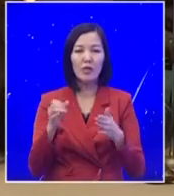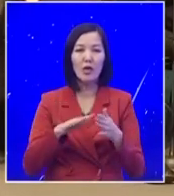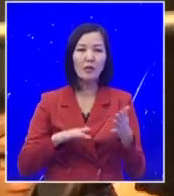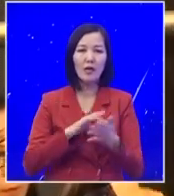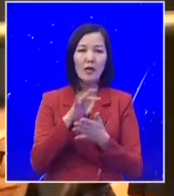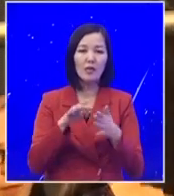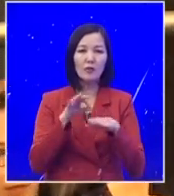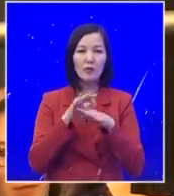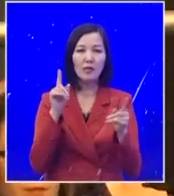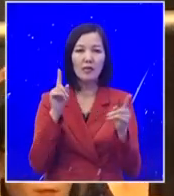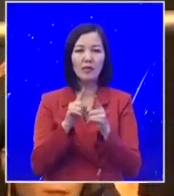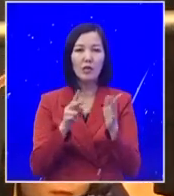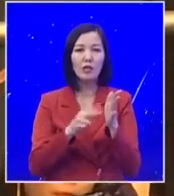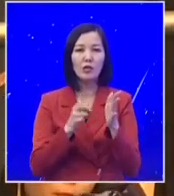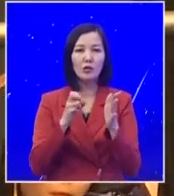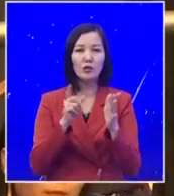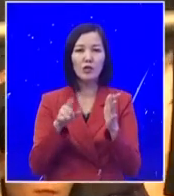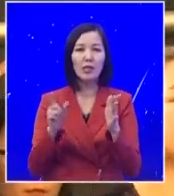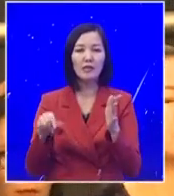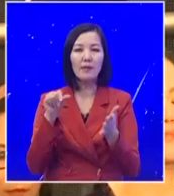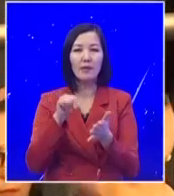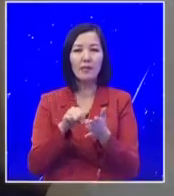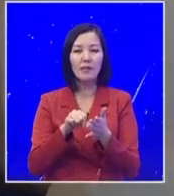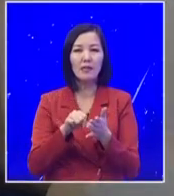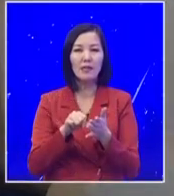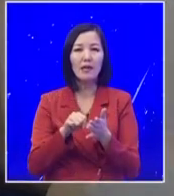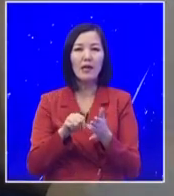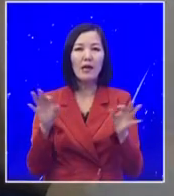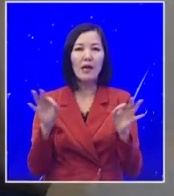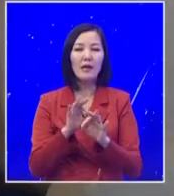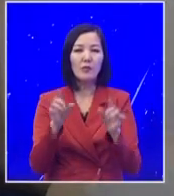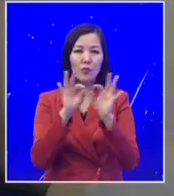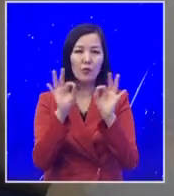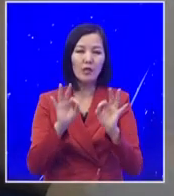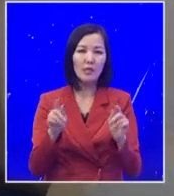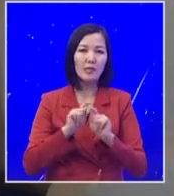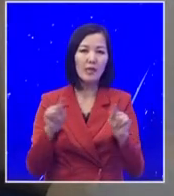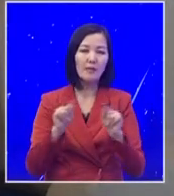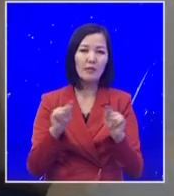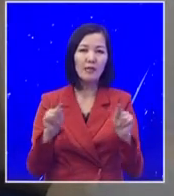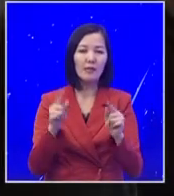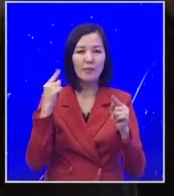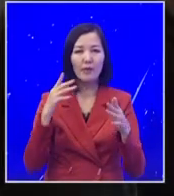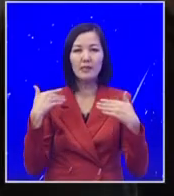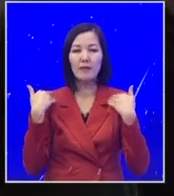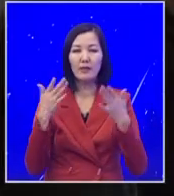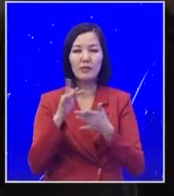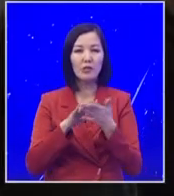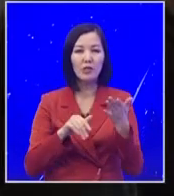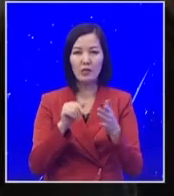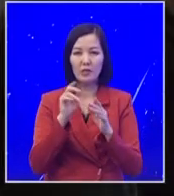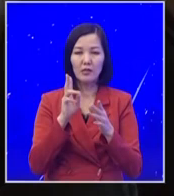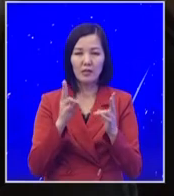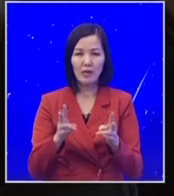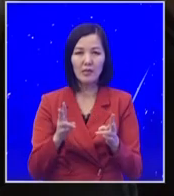қалада өткен кездесулерде 700-ден аса адам қатысқан. Айта кетсек, ән өнерін дәріптеген өнерпаздар бастамасы мұнымен шектелмейді. Наурыз